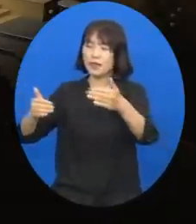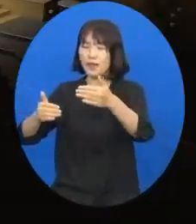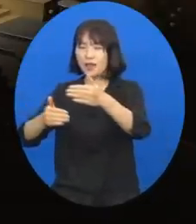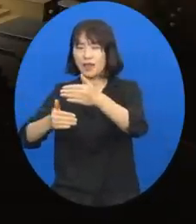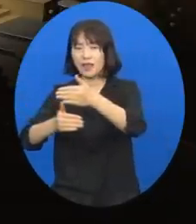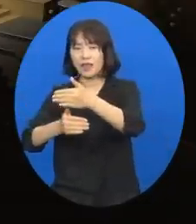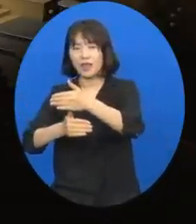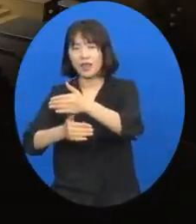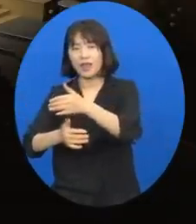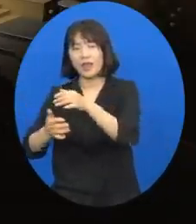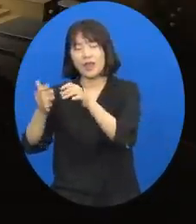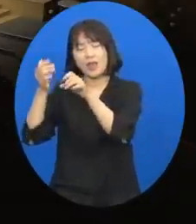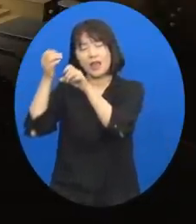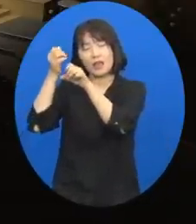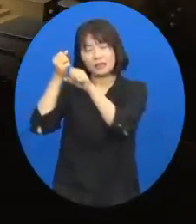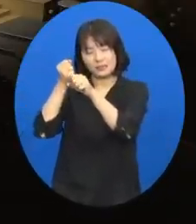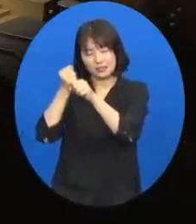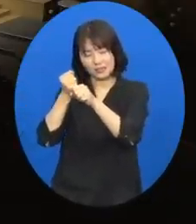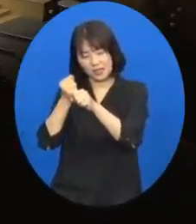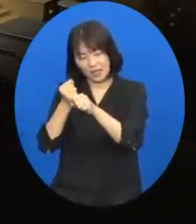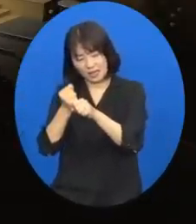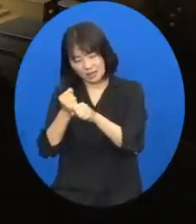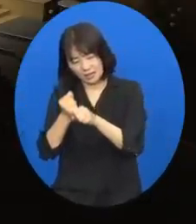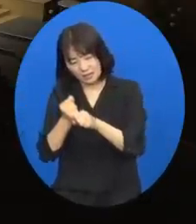woo woo